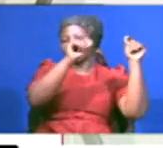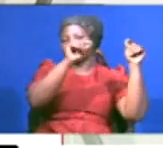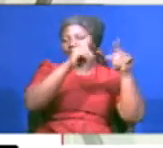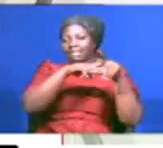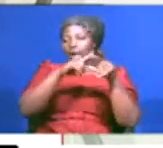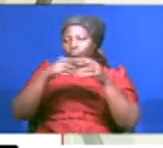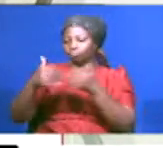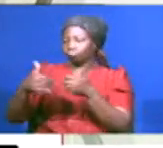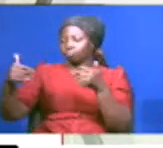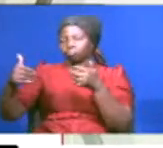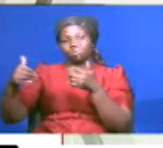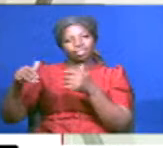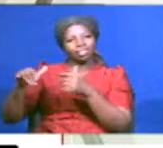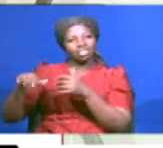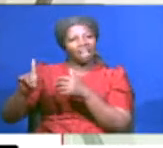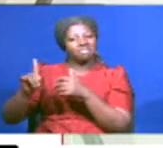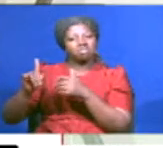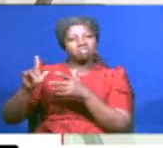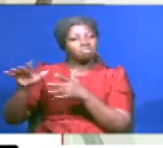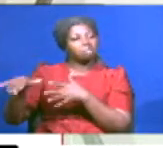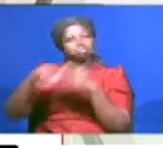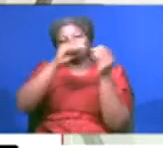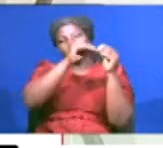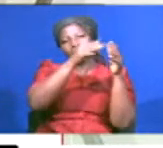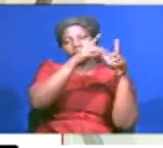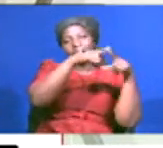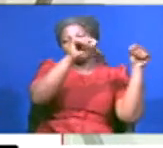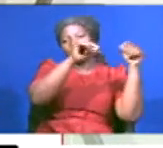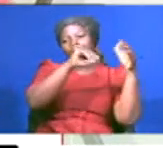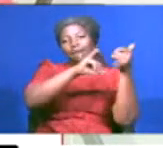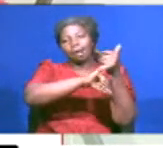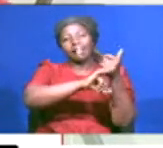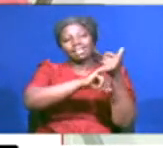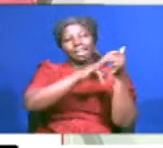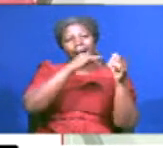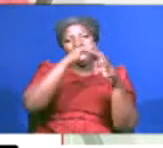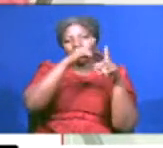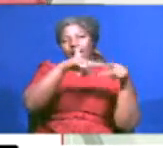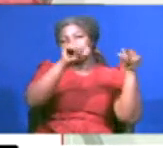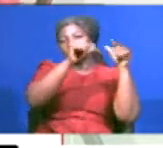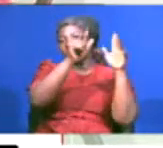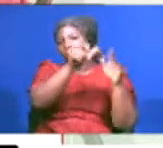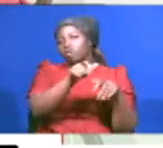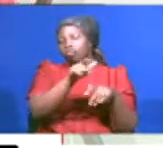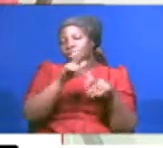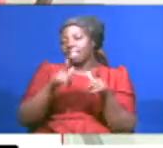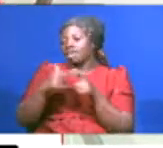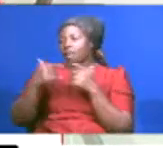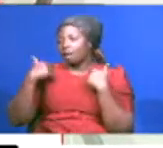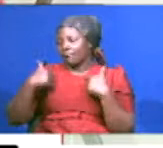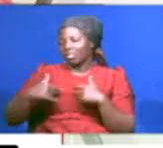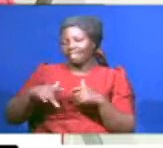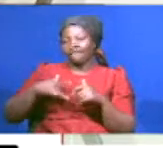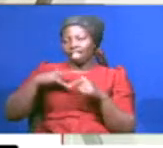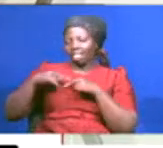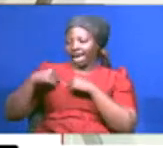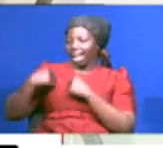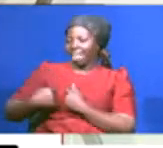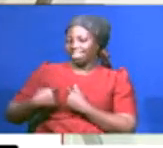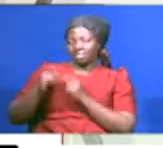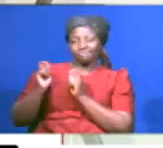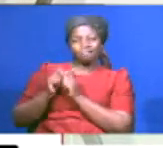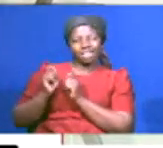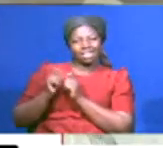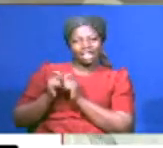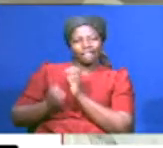Akaolewa na Japan, you know? So after that, nikatunga nyimbo. Kule kujisikia nimeumia katika moyo wangu. So nikatunga